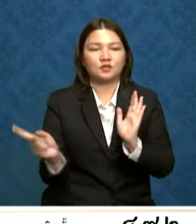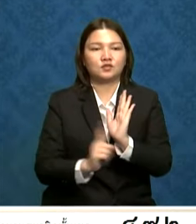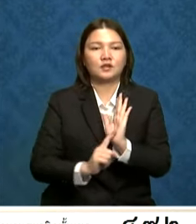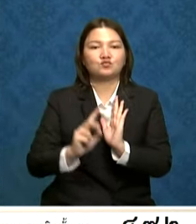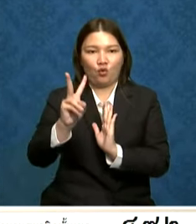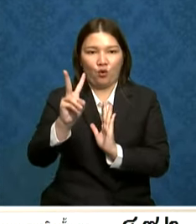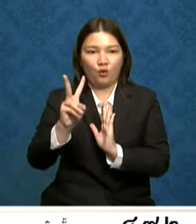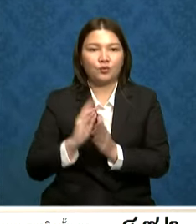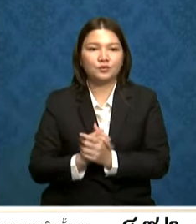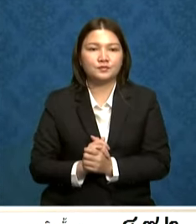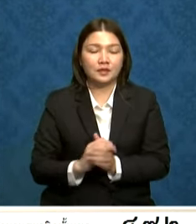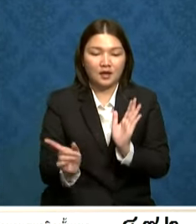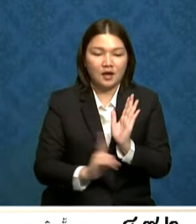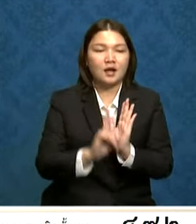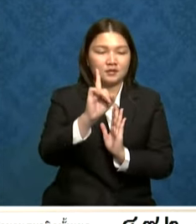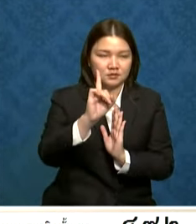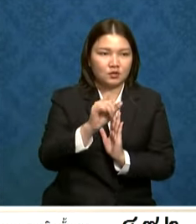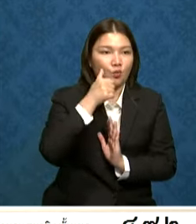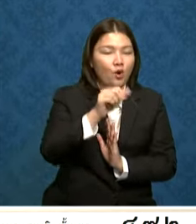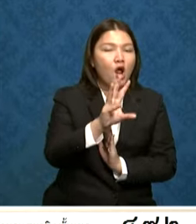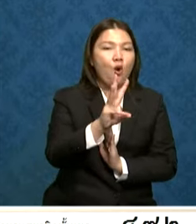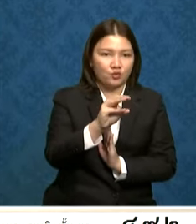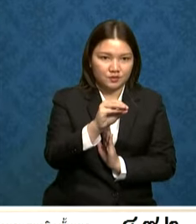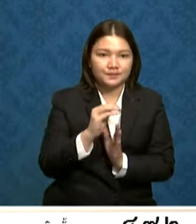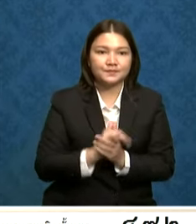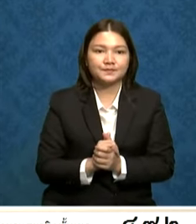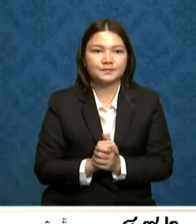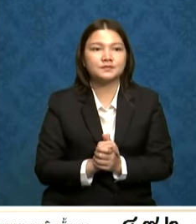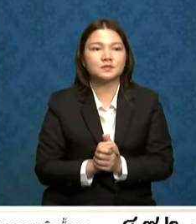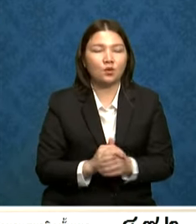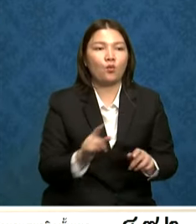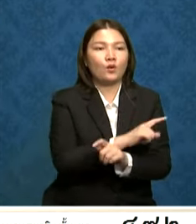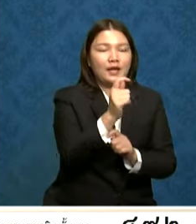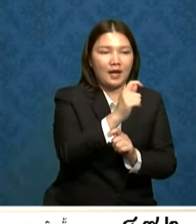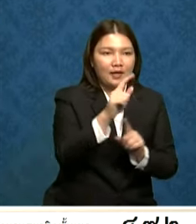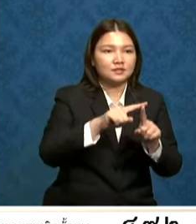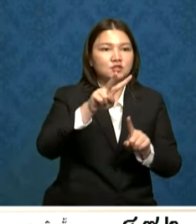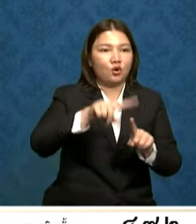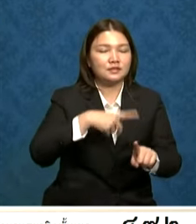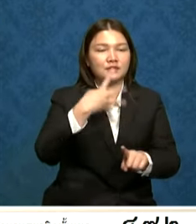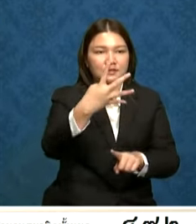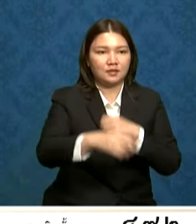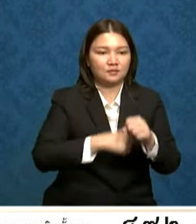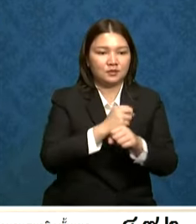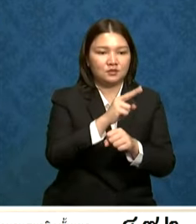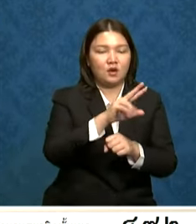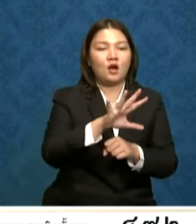ครั้งครั้งที่ 1จำนวน 60วันตั้งแต่วันอังคารที่ 2เมษายน